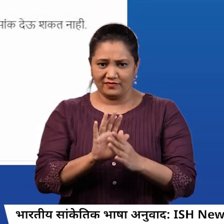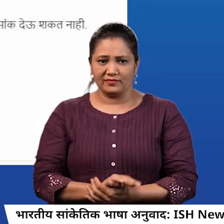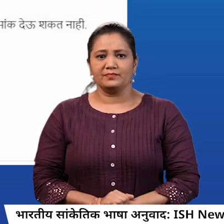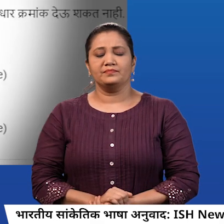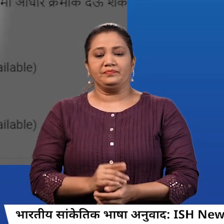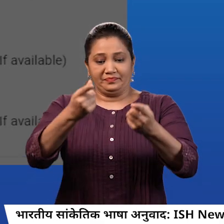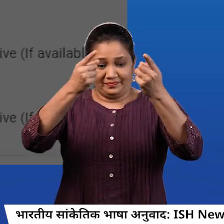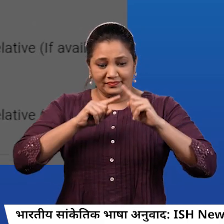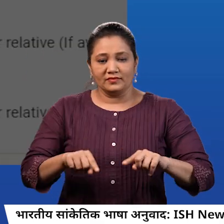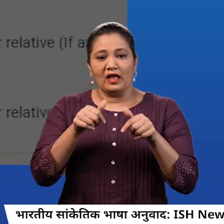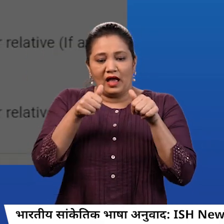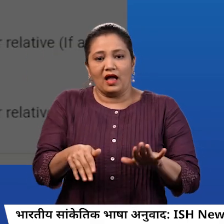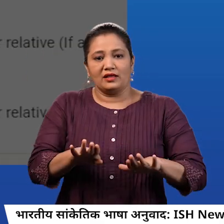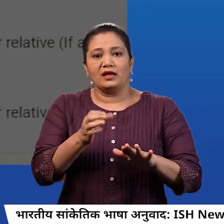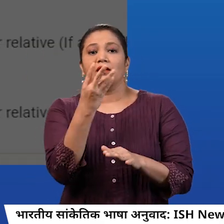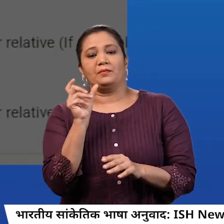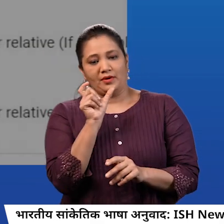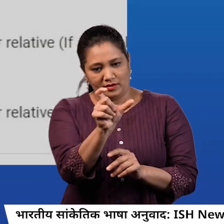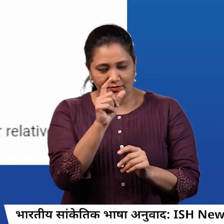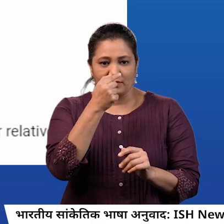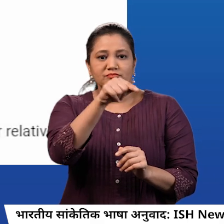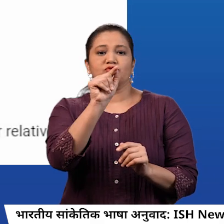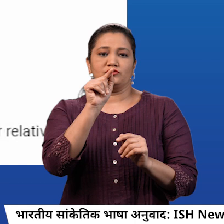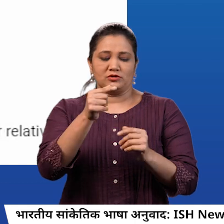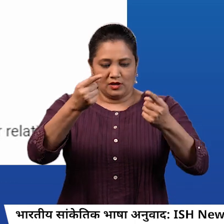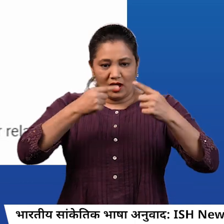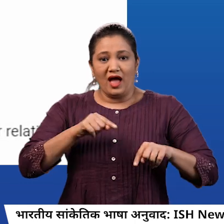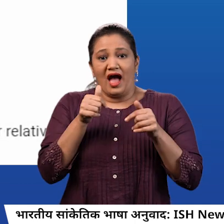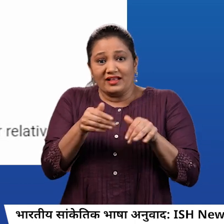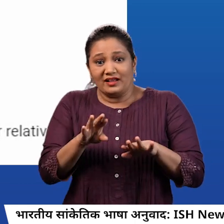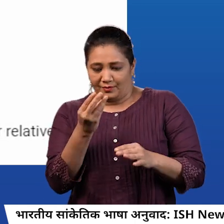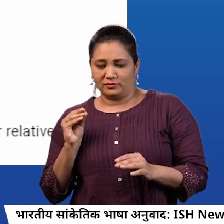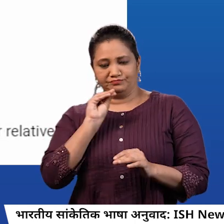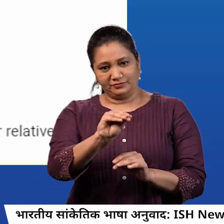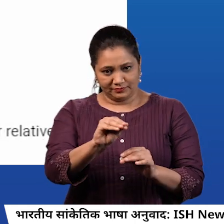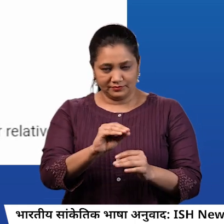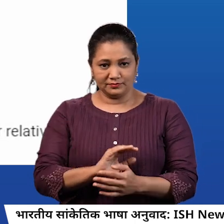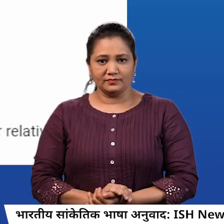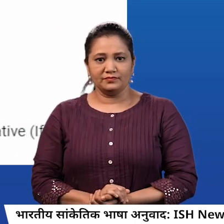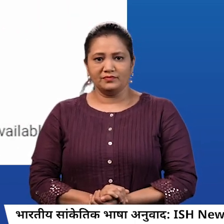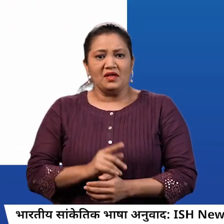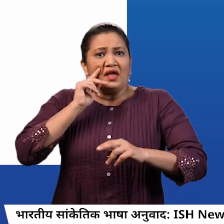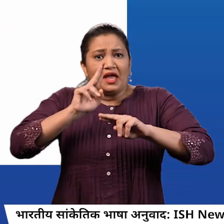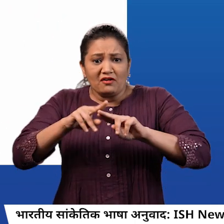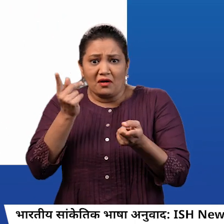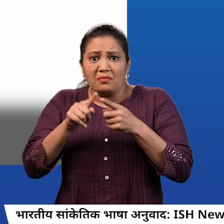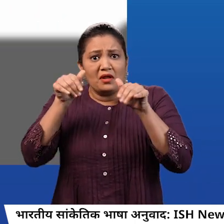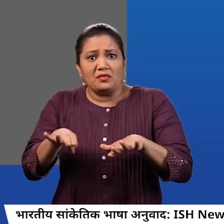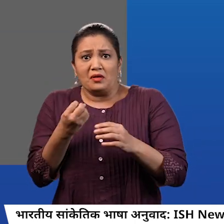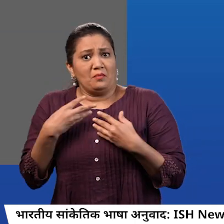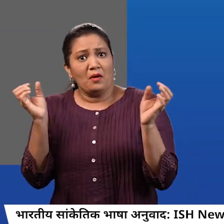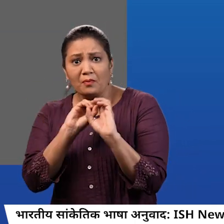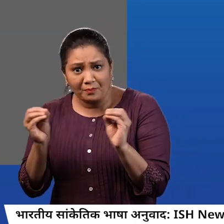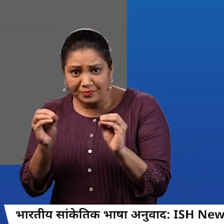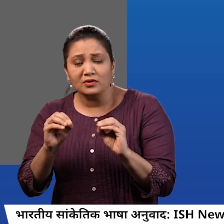दिसतील. त्या खालच्या रकान्यात आधार क्रमांकाचा पर्याय निवडून आपला आधार क्रमांक लिहायचा आहे. आपण तो देऊ शकत नसू तर माझ्याकडे